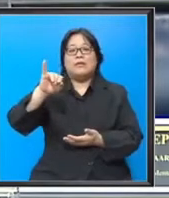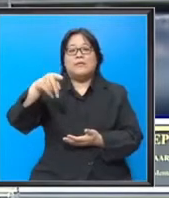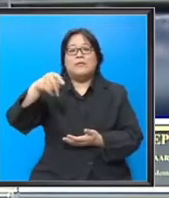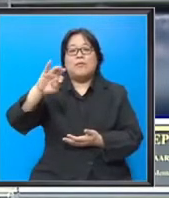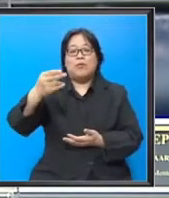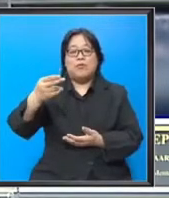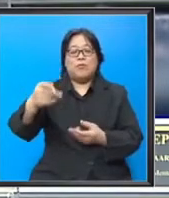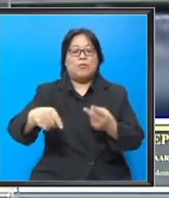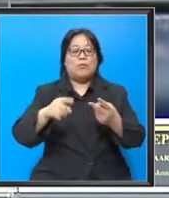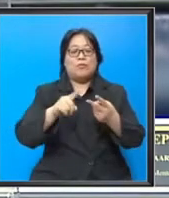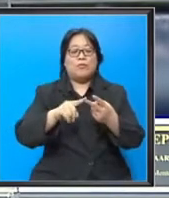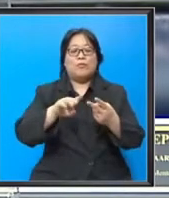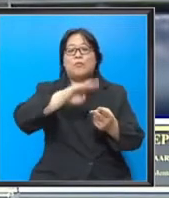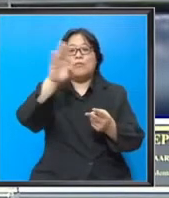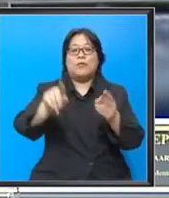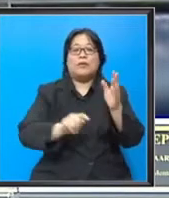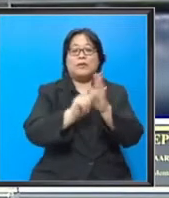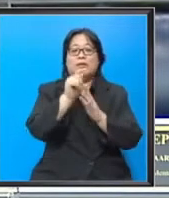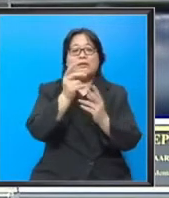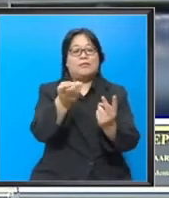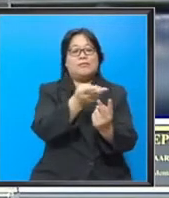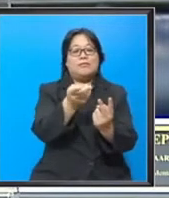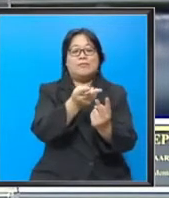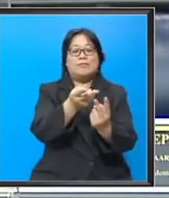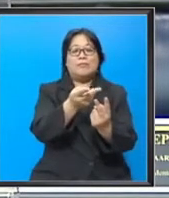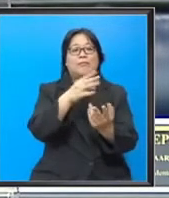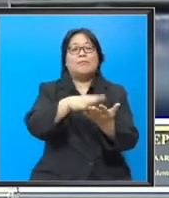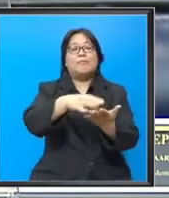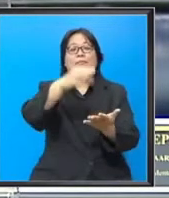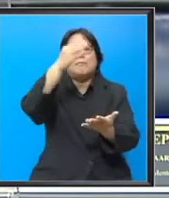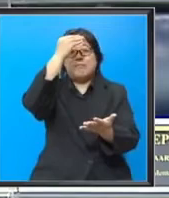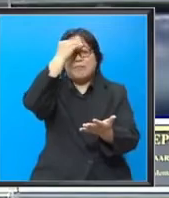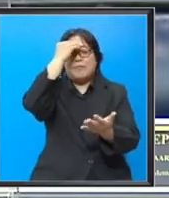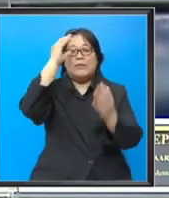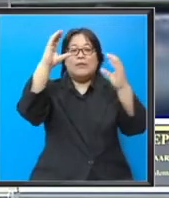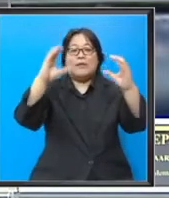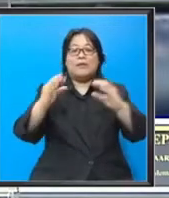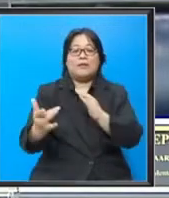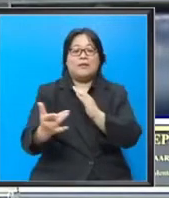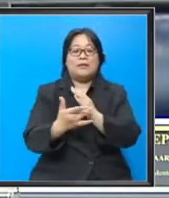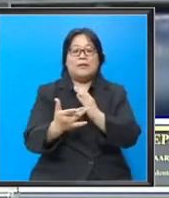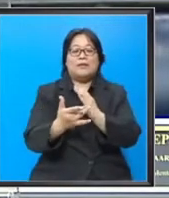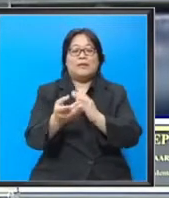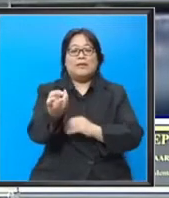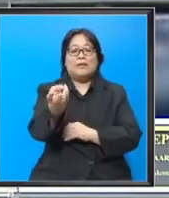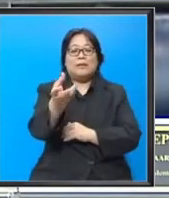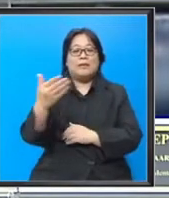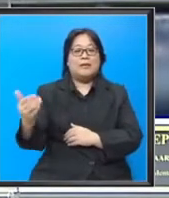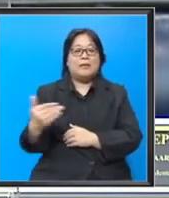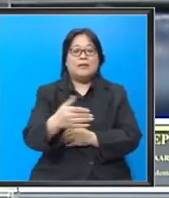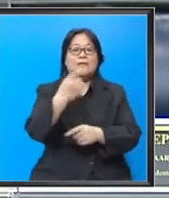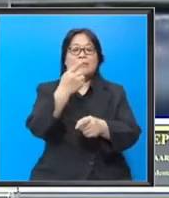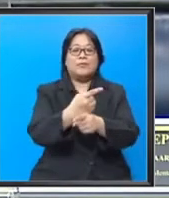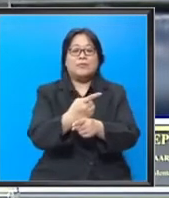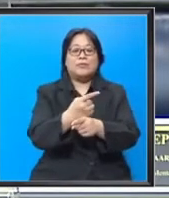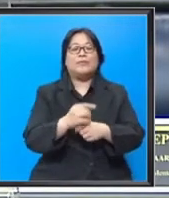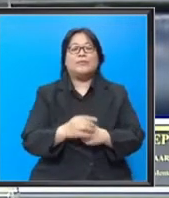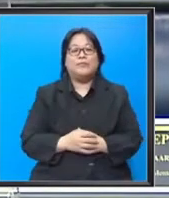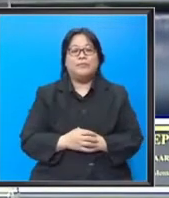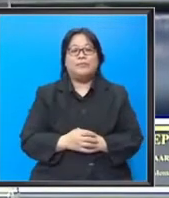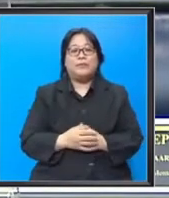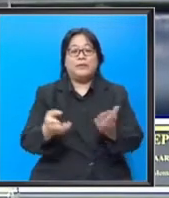dan juga di Bukittinggi bentung untuk mempelajari teknik-teknik pembenihan ikan yang betul dan